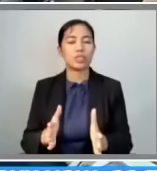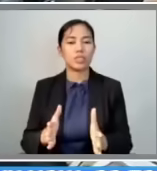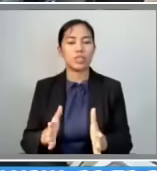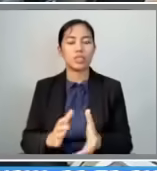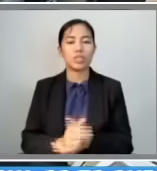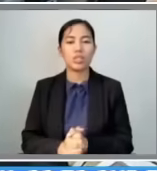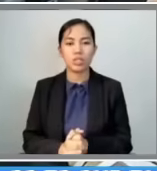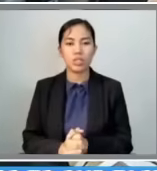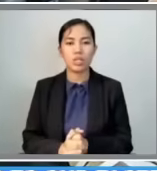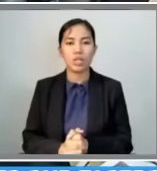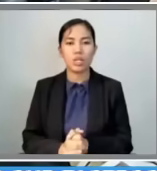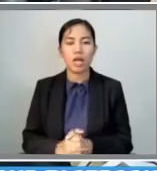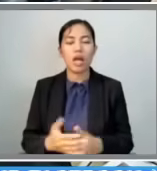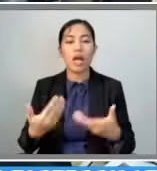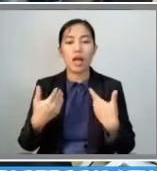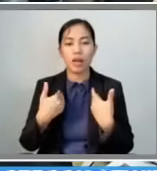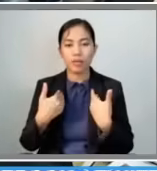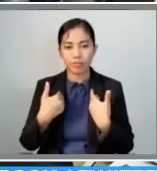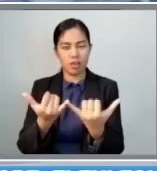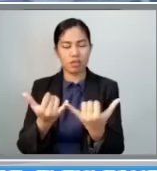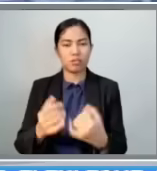seguridad para sa aktibidad.